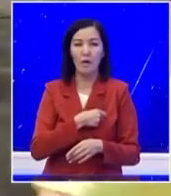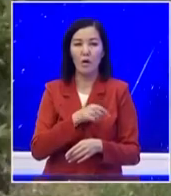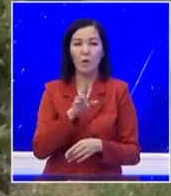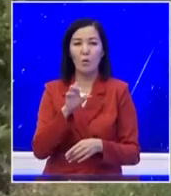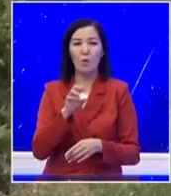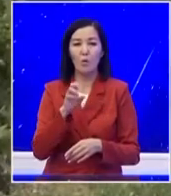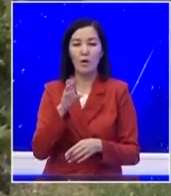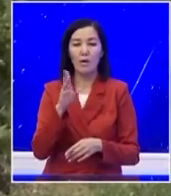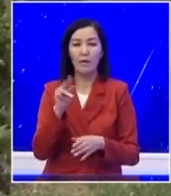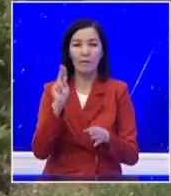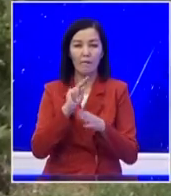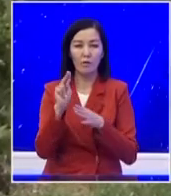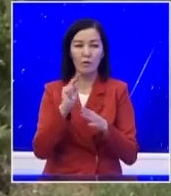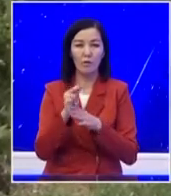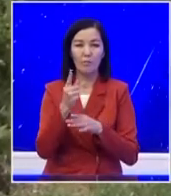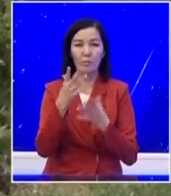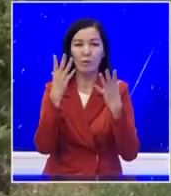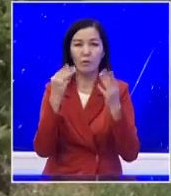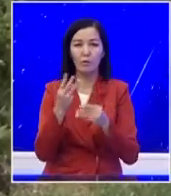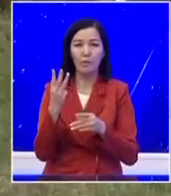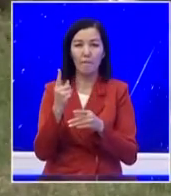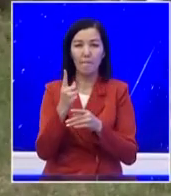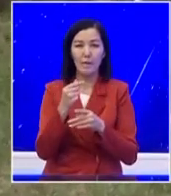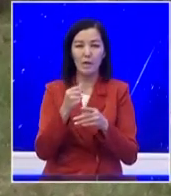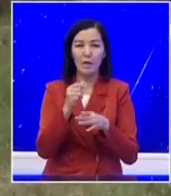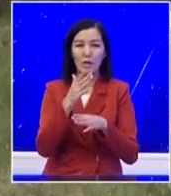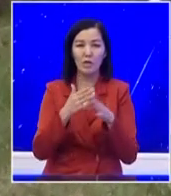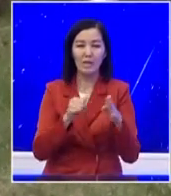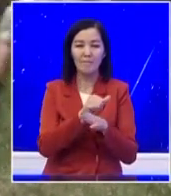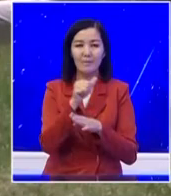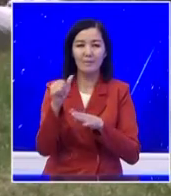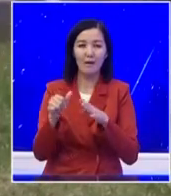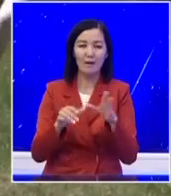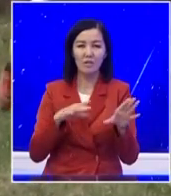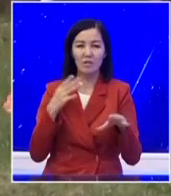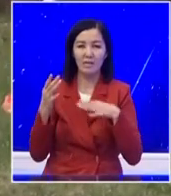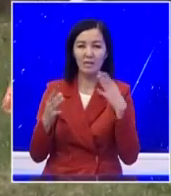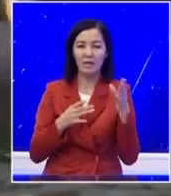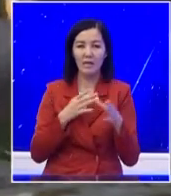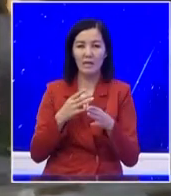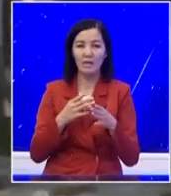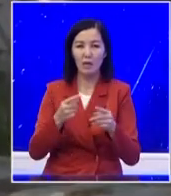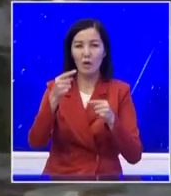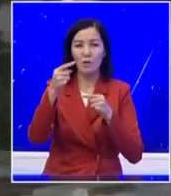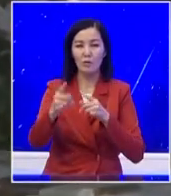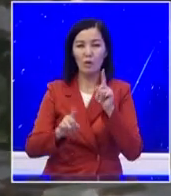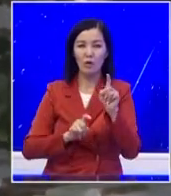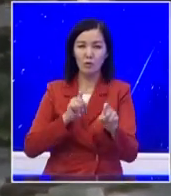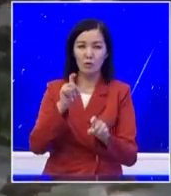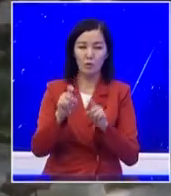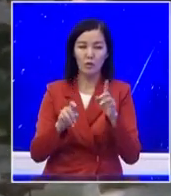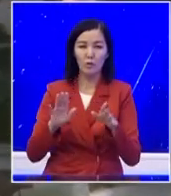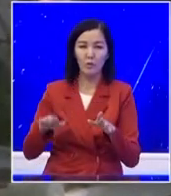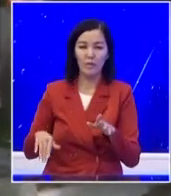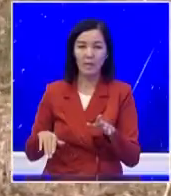баптайды. Білікті маман күніне 3 уақыт, 1,5 сағаттан шәкірттеріне білгенін үйретеді. Алдымен қысқа және ұзақ қашықтыққа жүгіртеді екен.